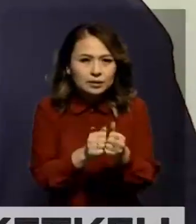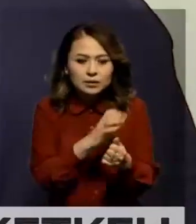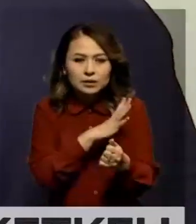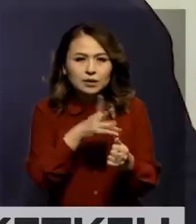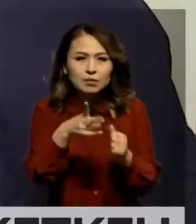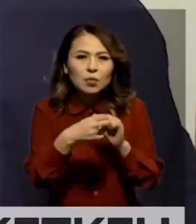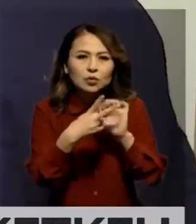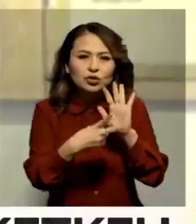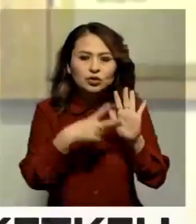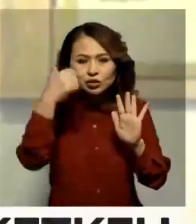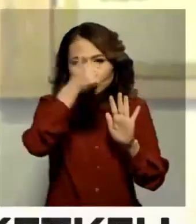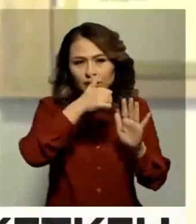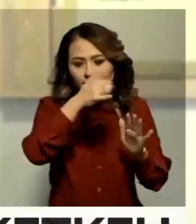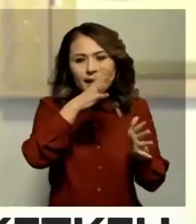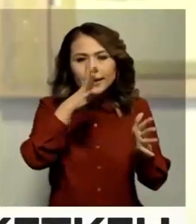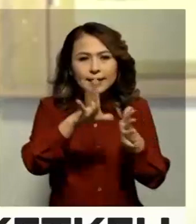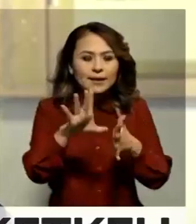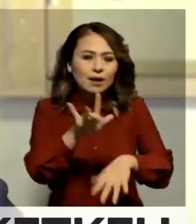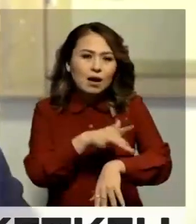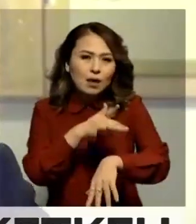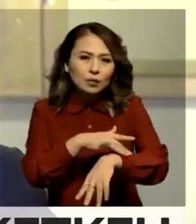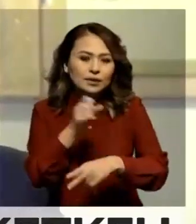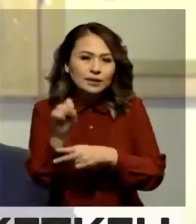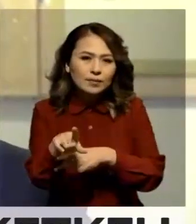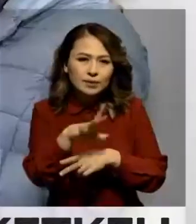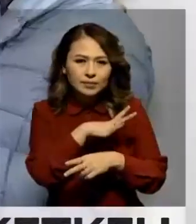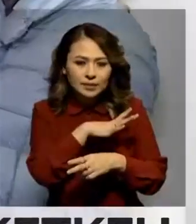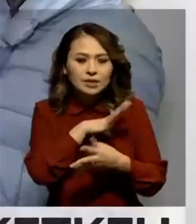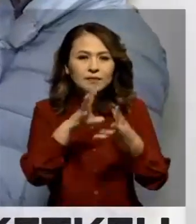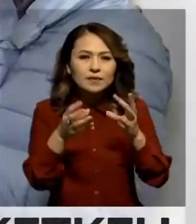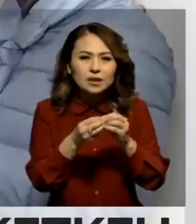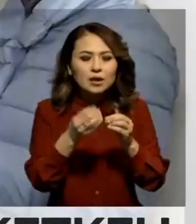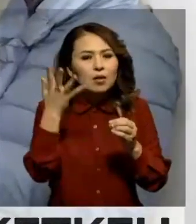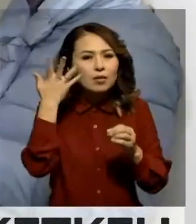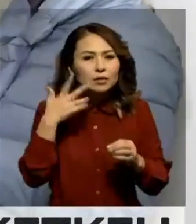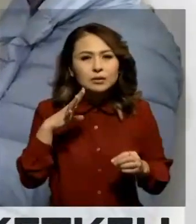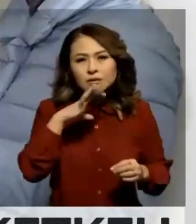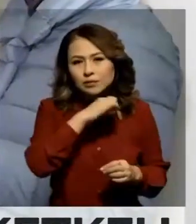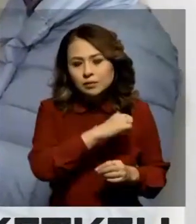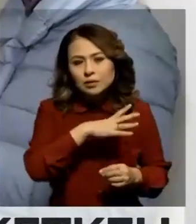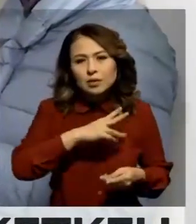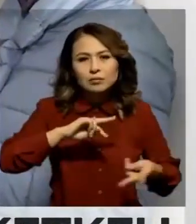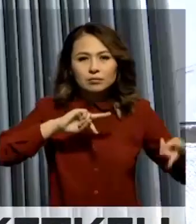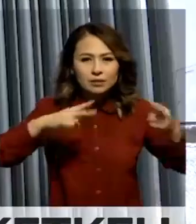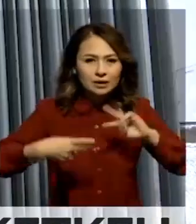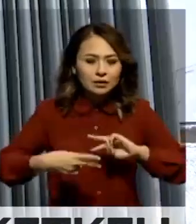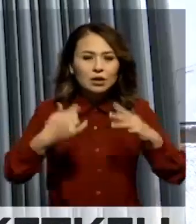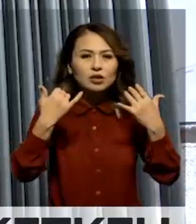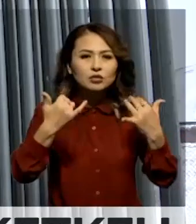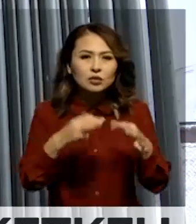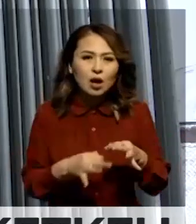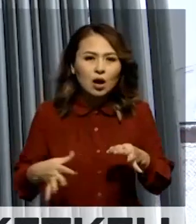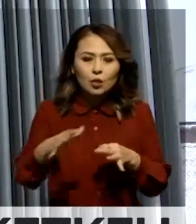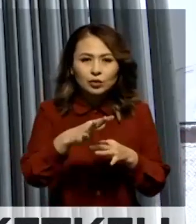жылы энергетика және коммуналды шаруашылық басқармасының тапсырысымен салынған нысан тоналғаннан кейін аудан теңгеріміне өткізілген. Қазір аудандық